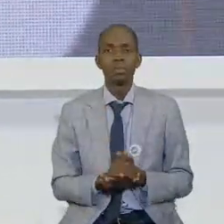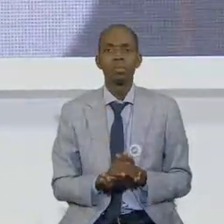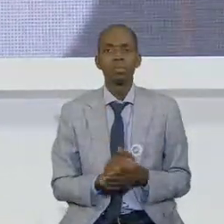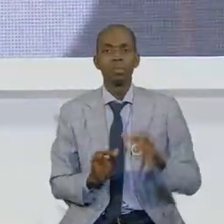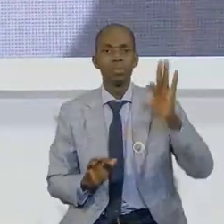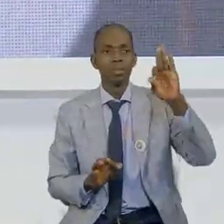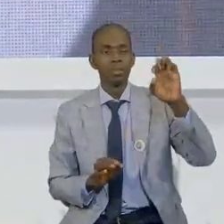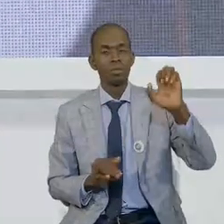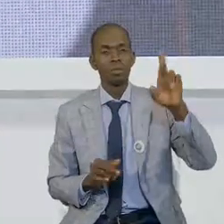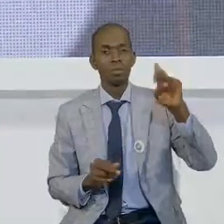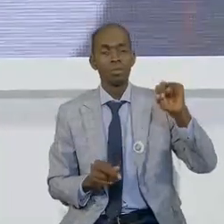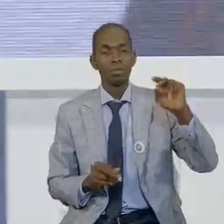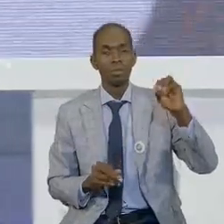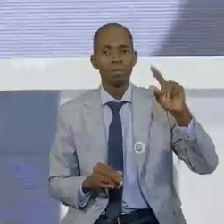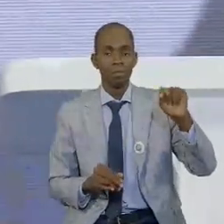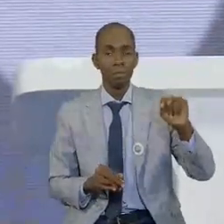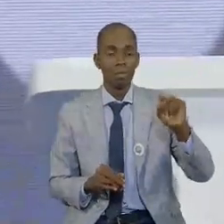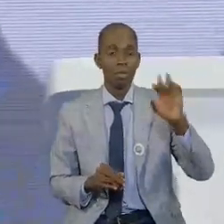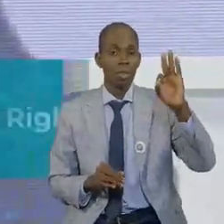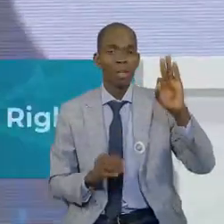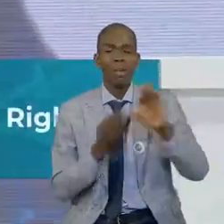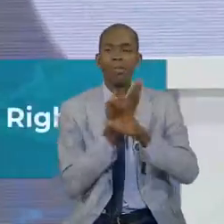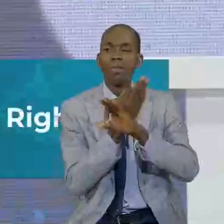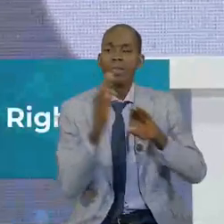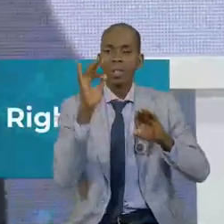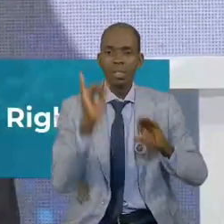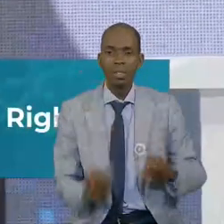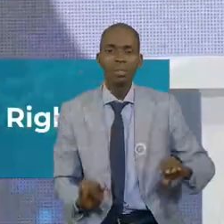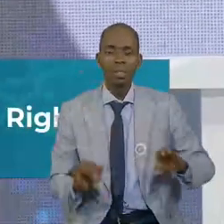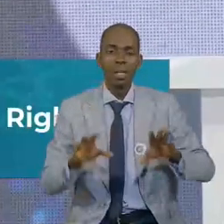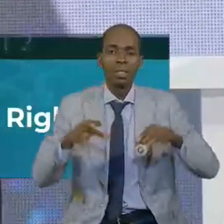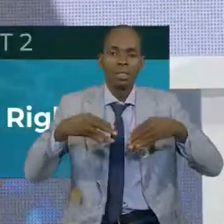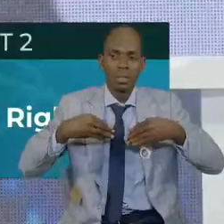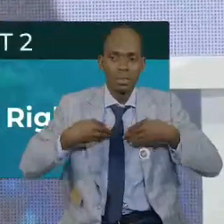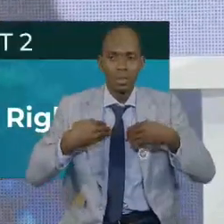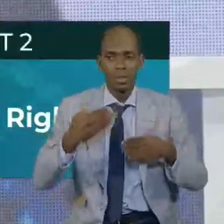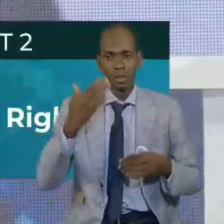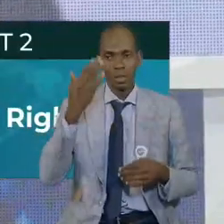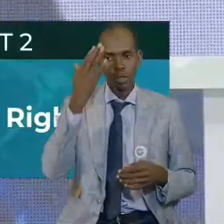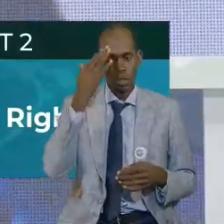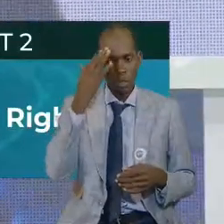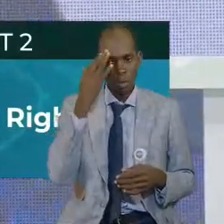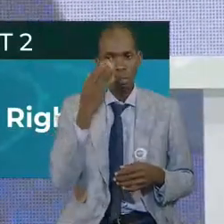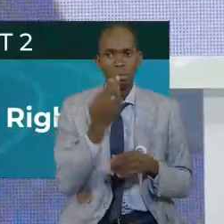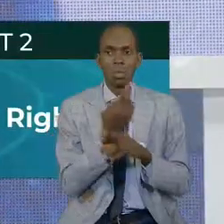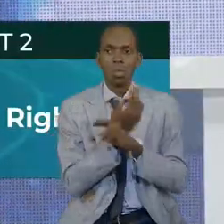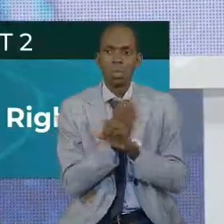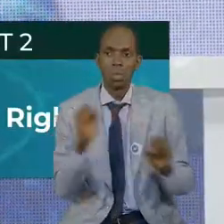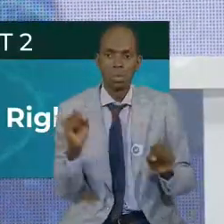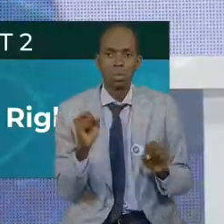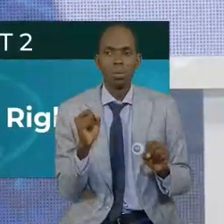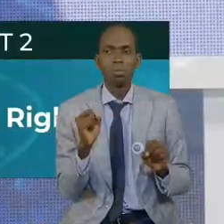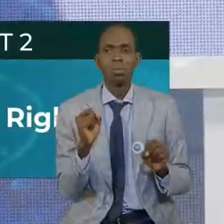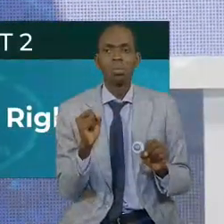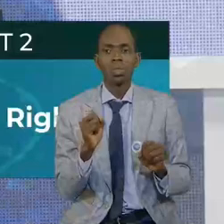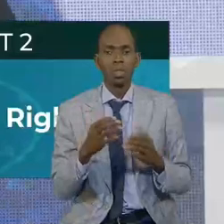fully embrace, acknowledge rights or redemption, new,